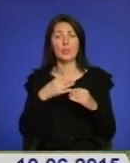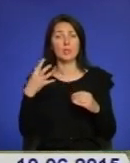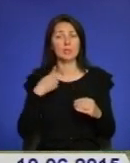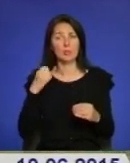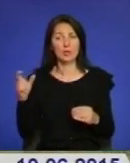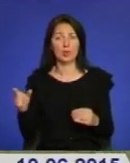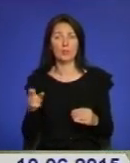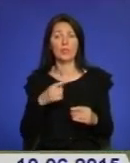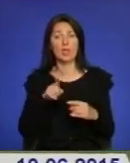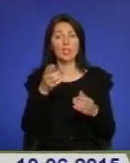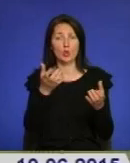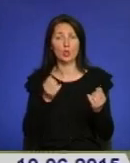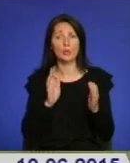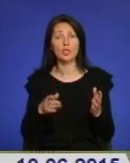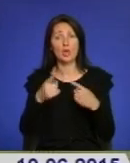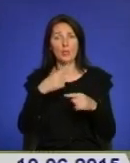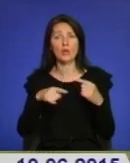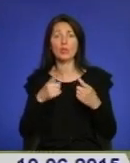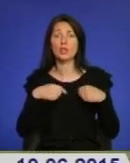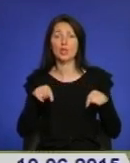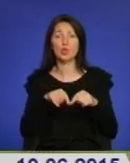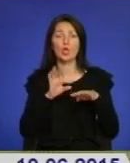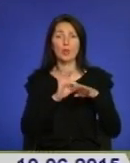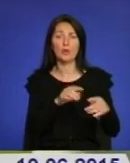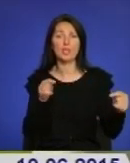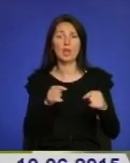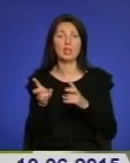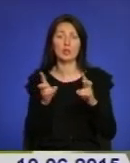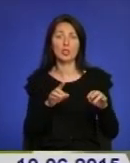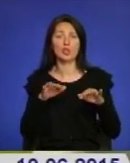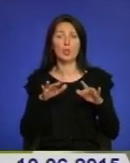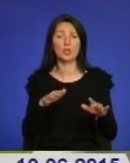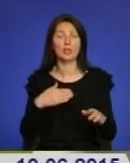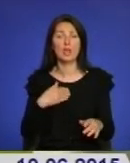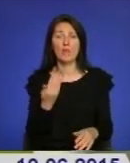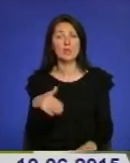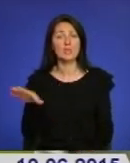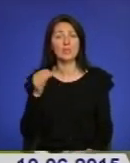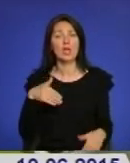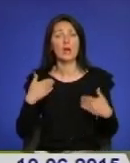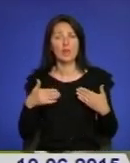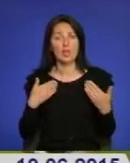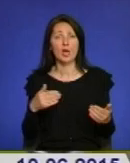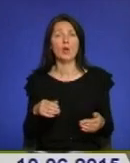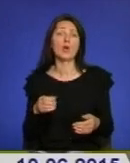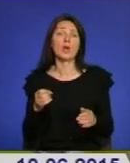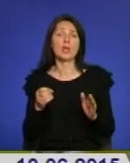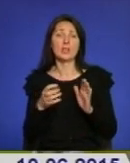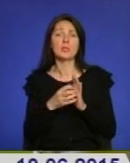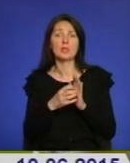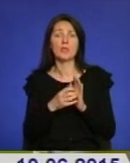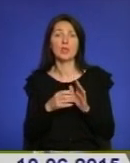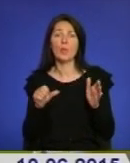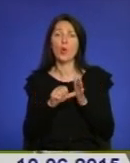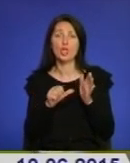їх, щойно повернуться із зони проведення антитерористичної операції. Я вас всіх вітаю з присвоєнням учасника бойових дій.